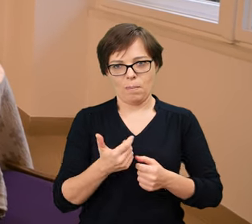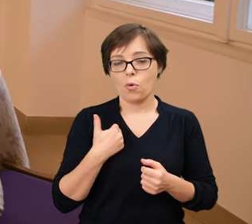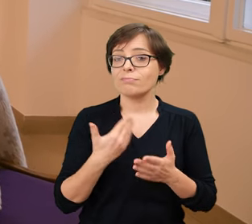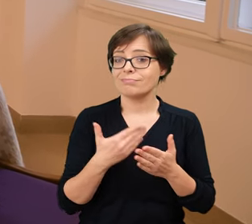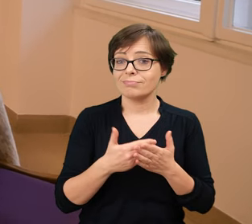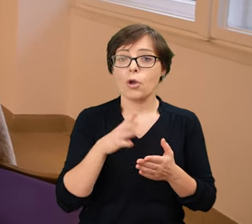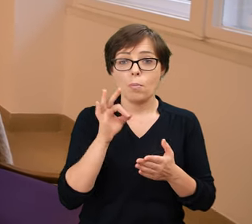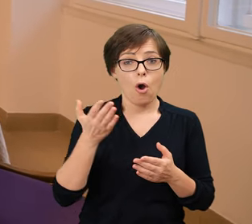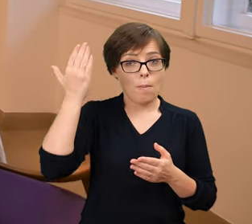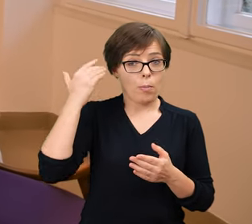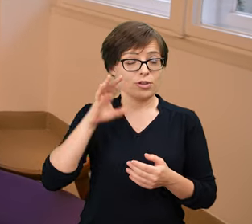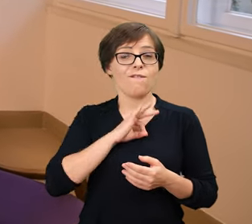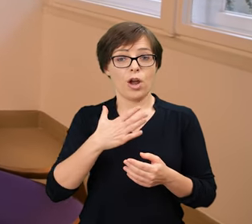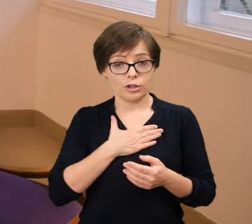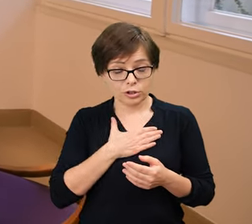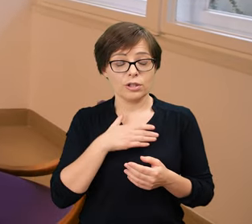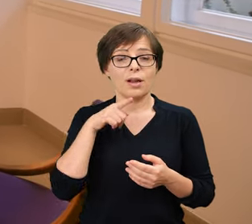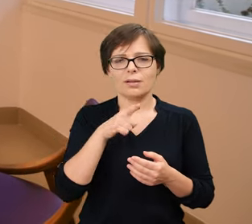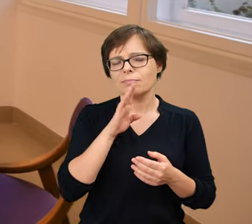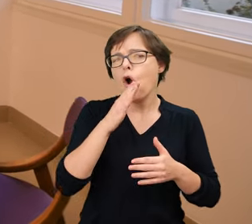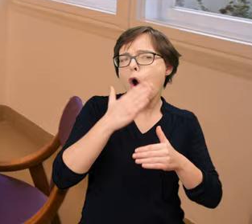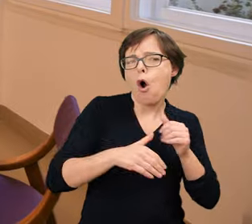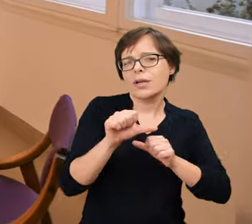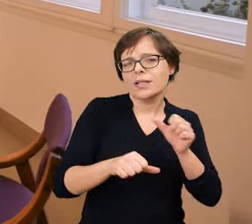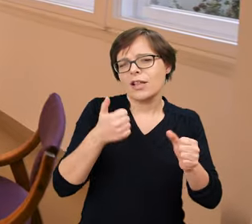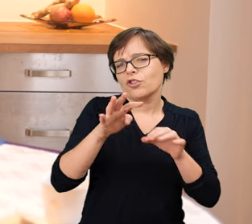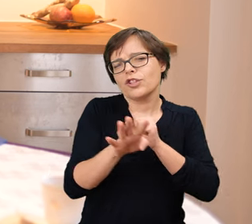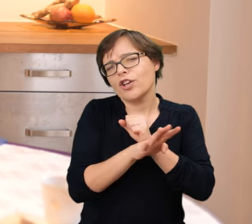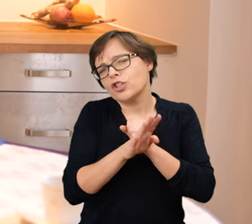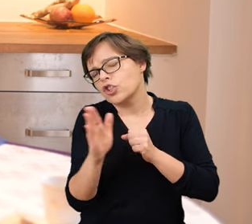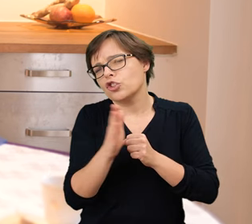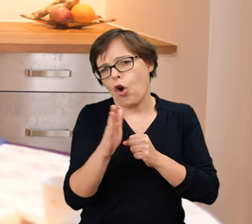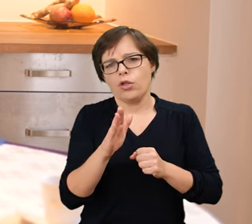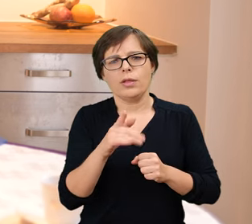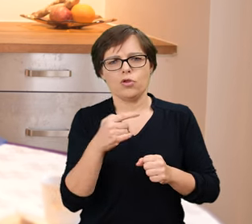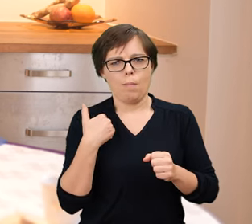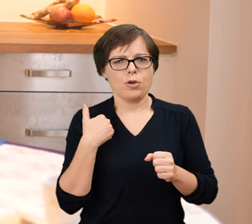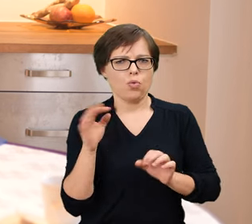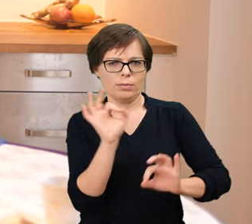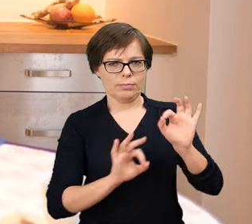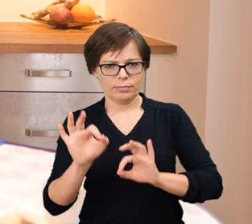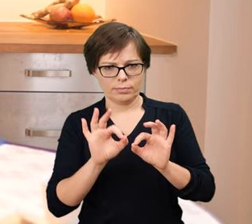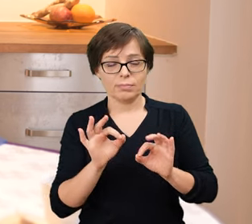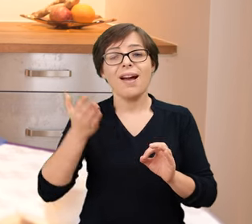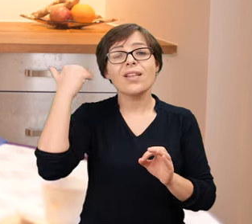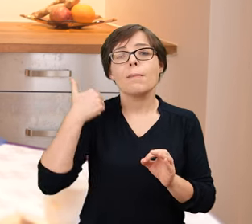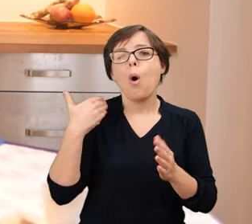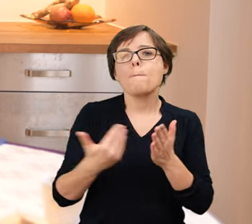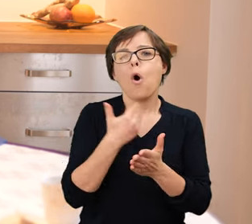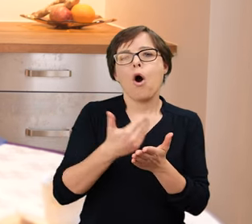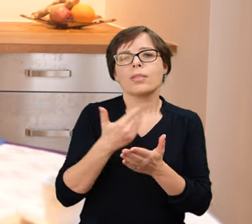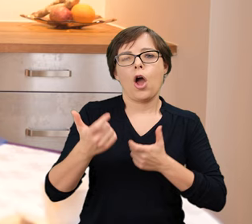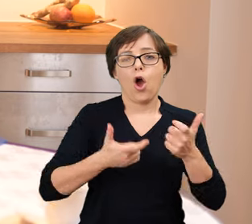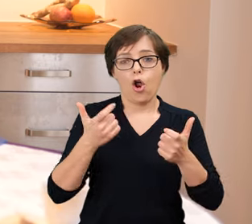mieszkanie było przebudowywane przez poprzedniego właściciela pod koniec lat 90., tak sądzę. Wtedy były modne wyspy, a więc